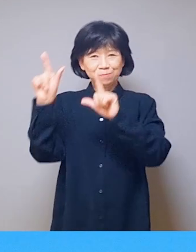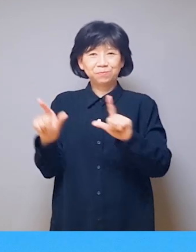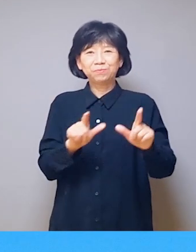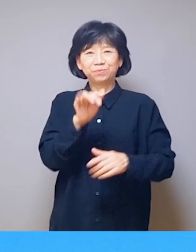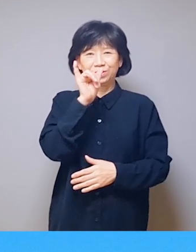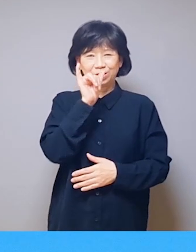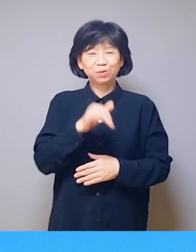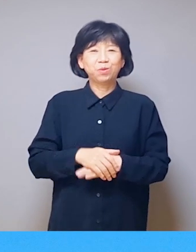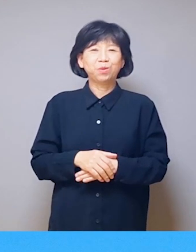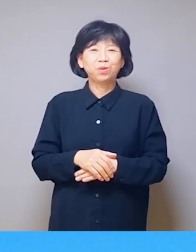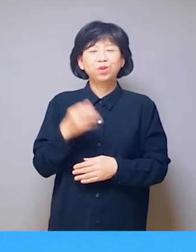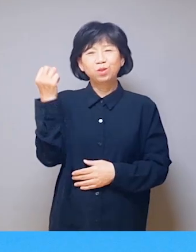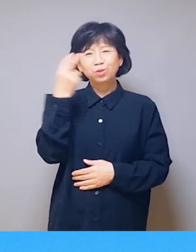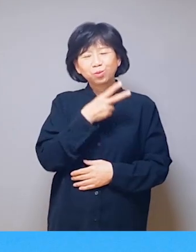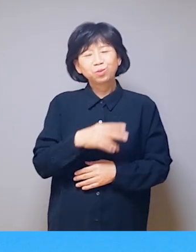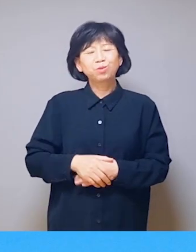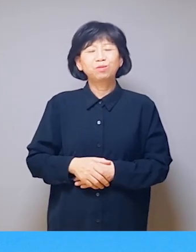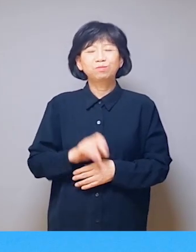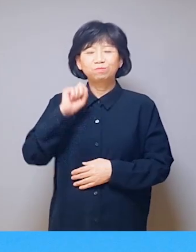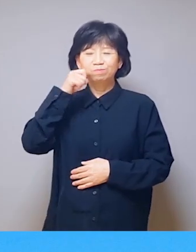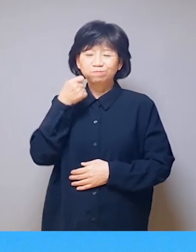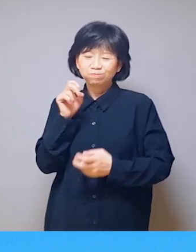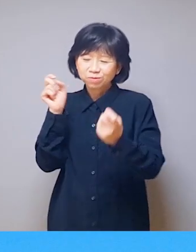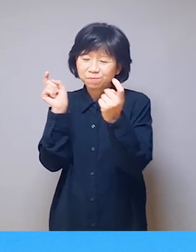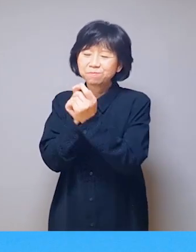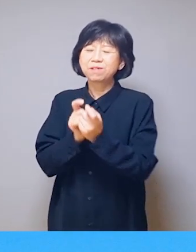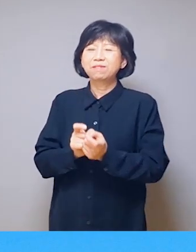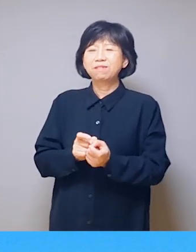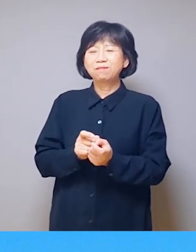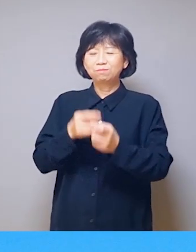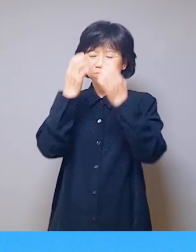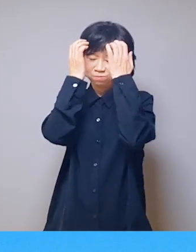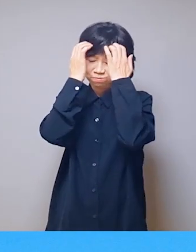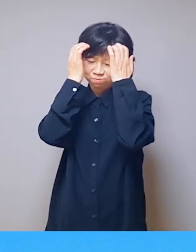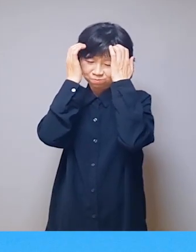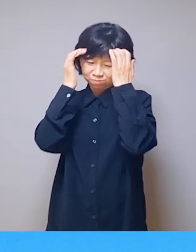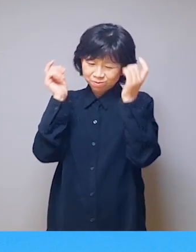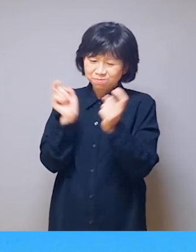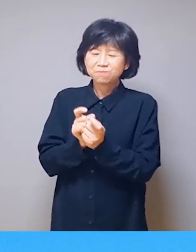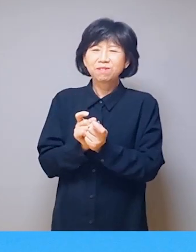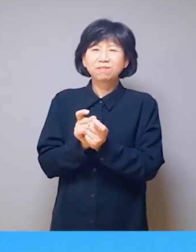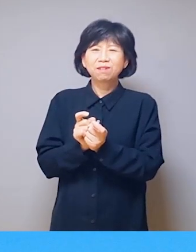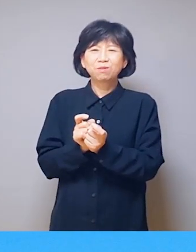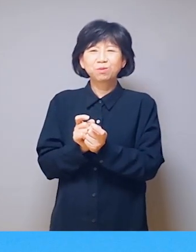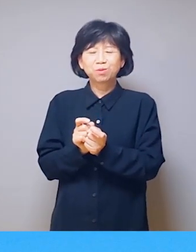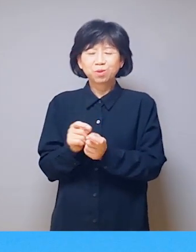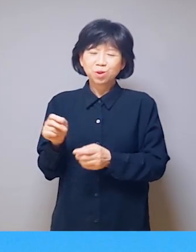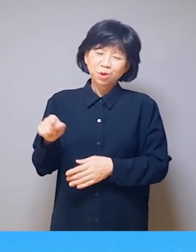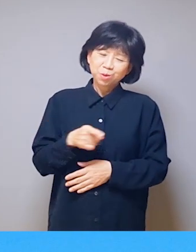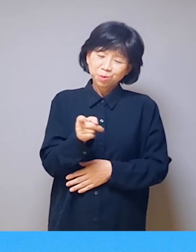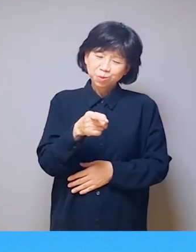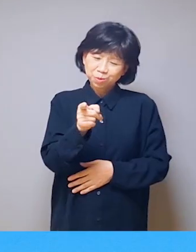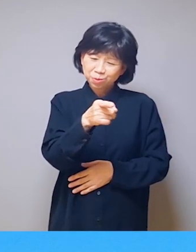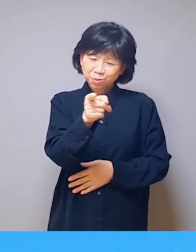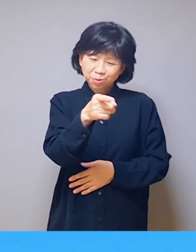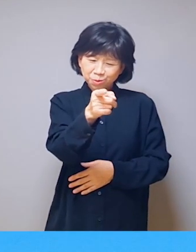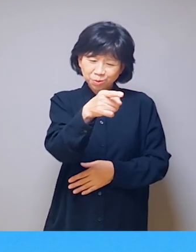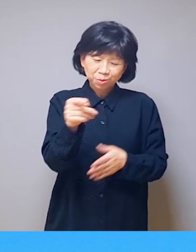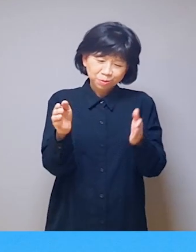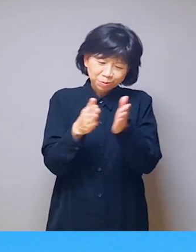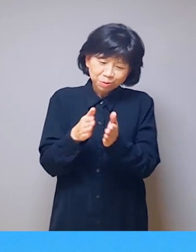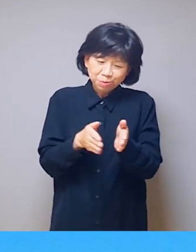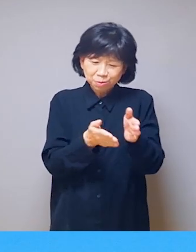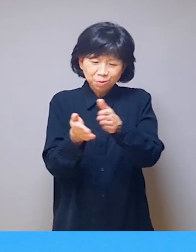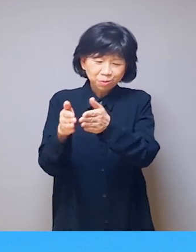있어요. 근데 어떤 때는요 우리 인생길이 뭘 그렇게 길이 꼬부랑꼬부랑인지 뭐 길이 이렇게 좁은지